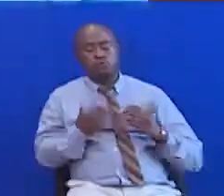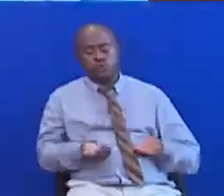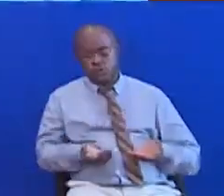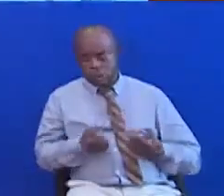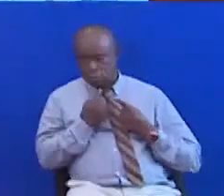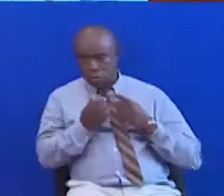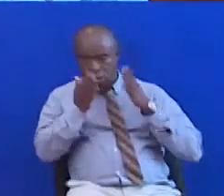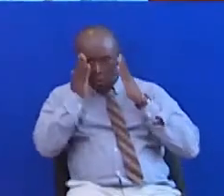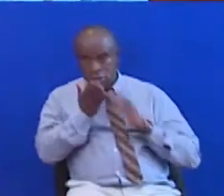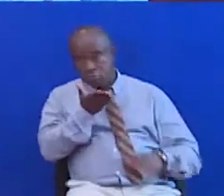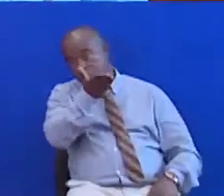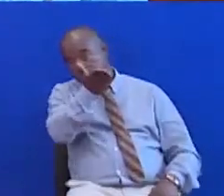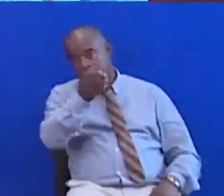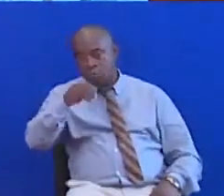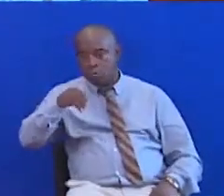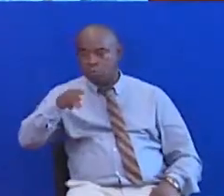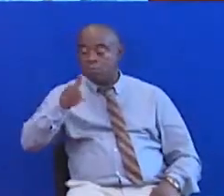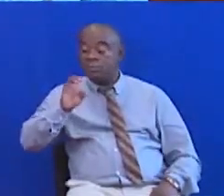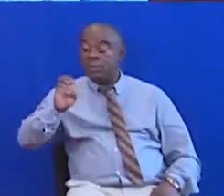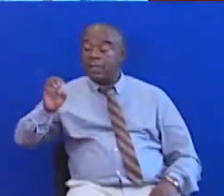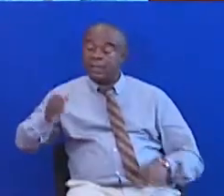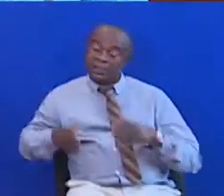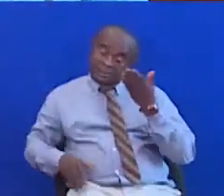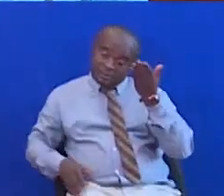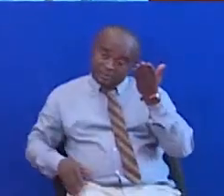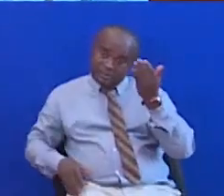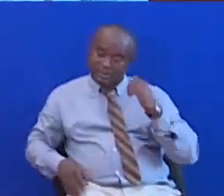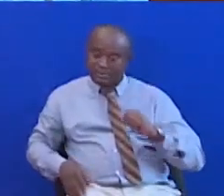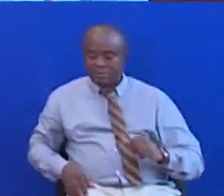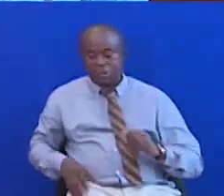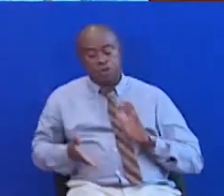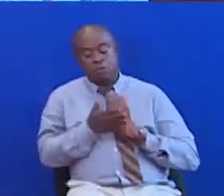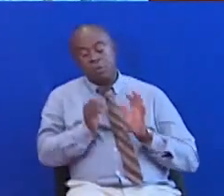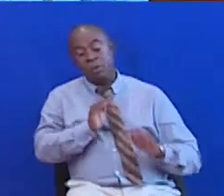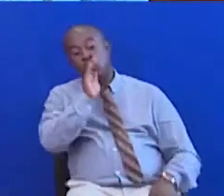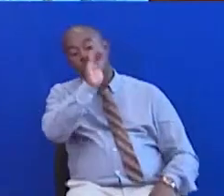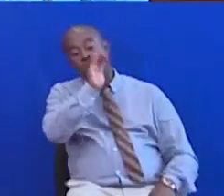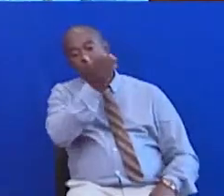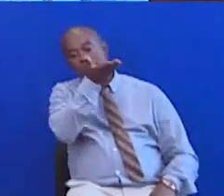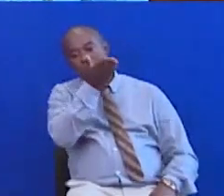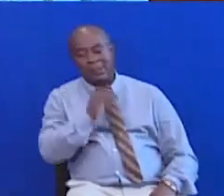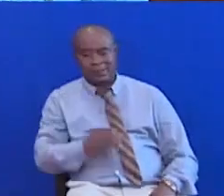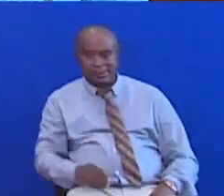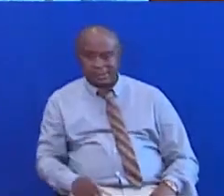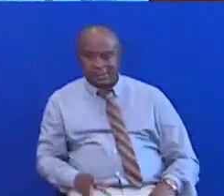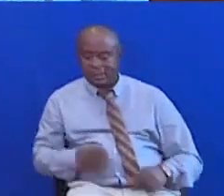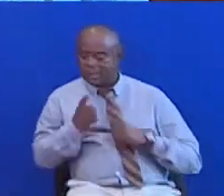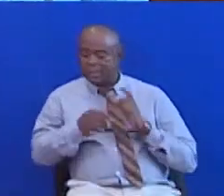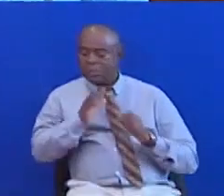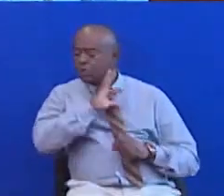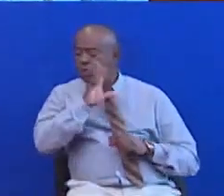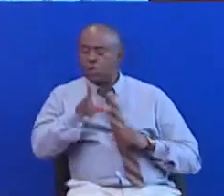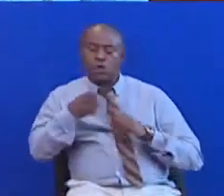anaosema Mheshimiwa Lima, naomba kumpa taarifa kwamba